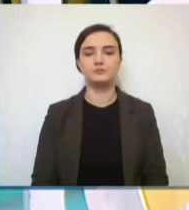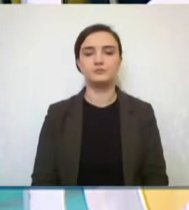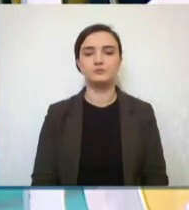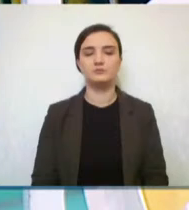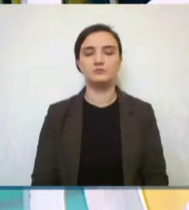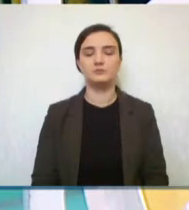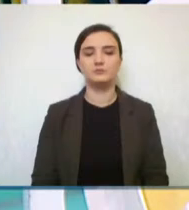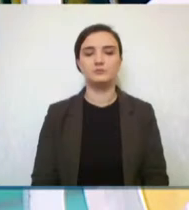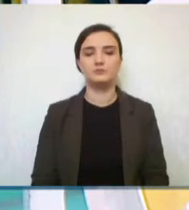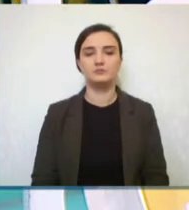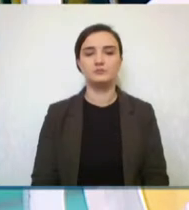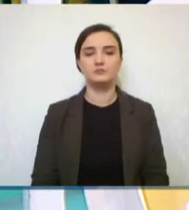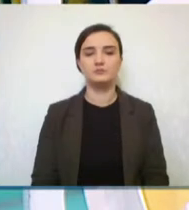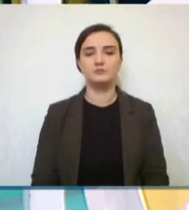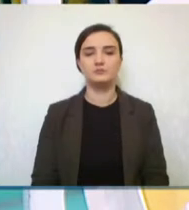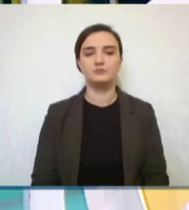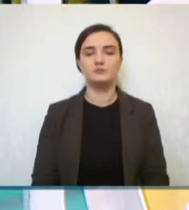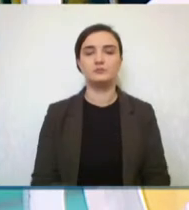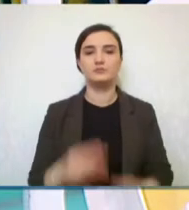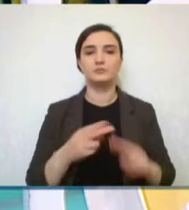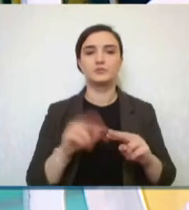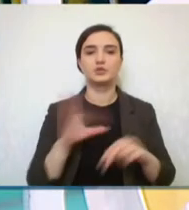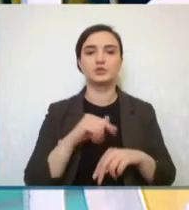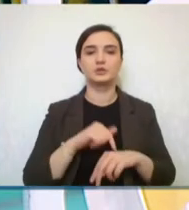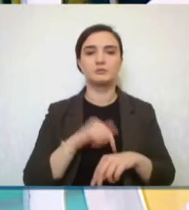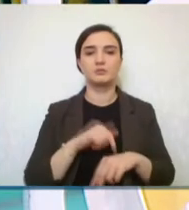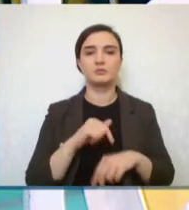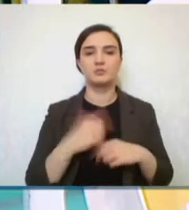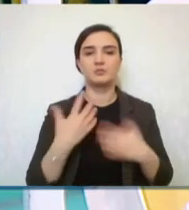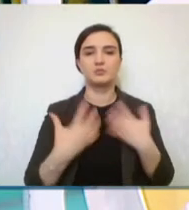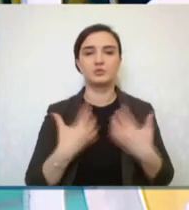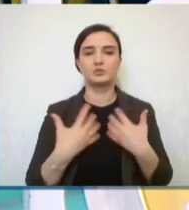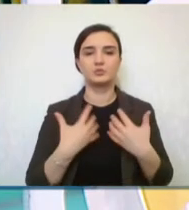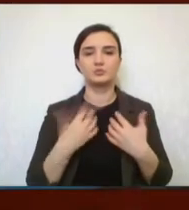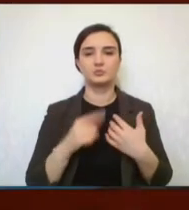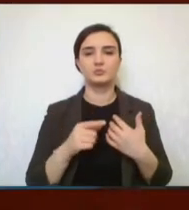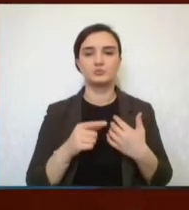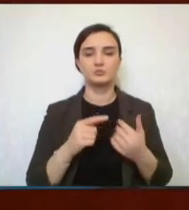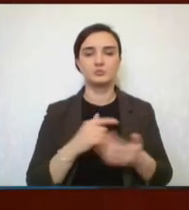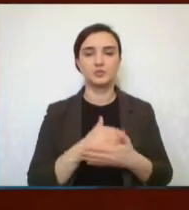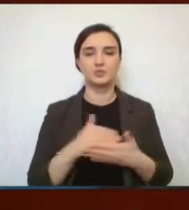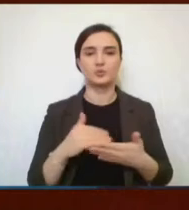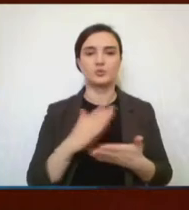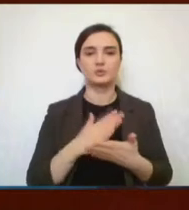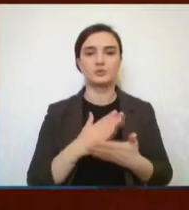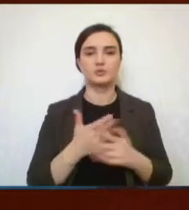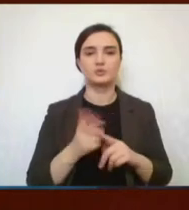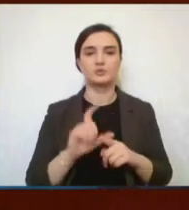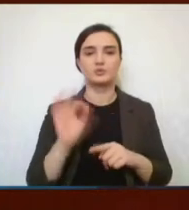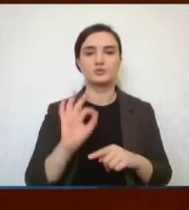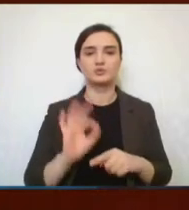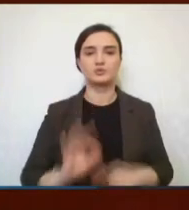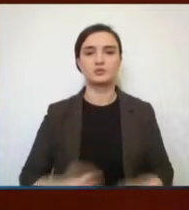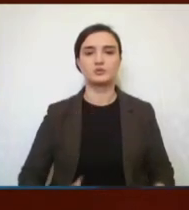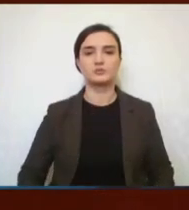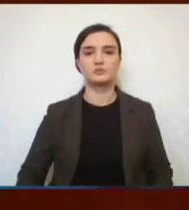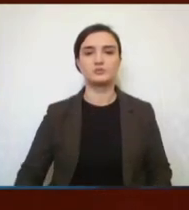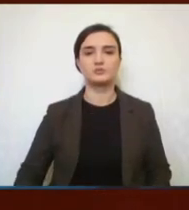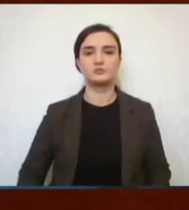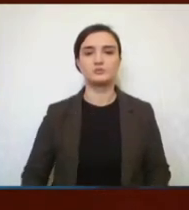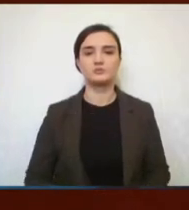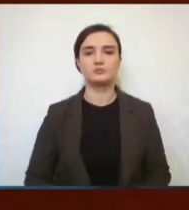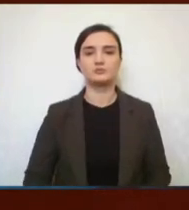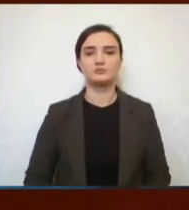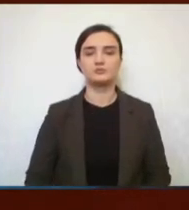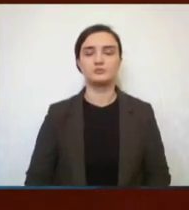დონეზეა თუ ნამდვილად დატოვა ეგ ვერ გავიგე, ანუ ძალიან ხშირად ამას ექიმის